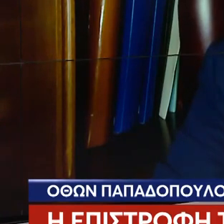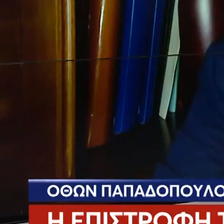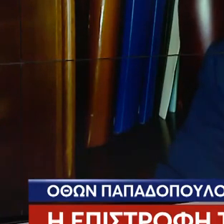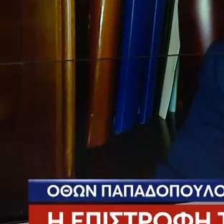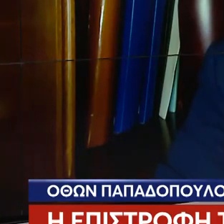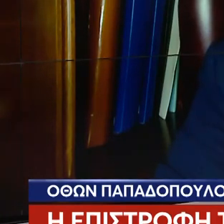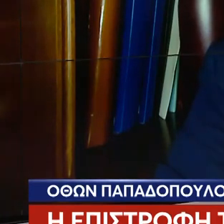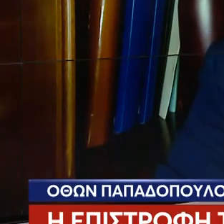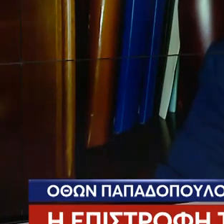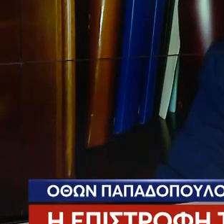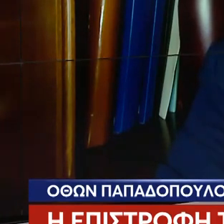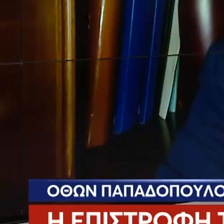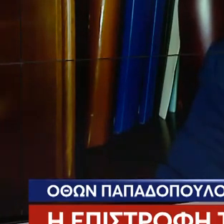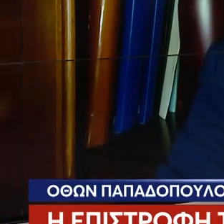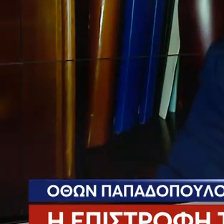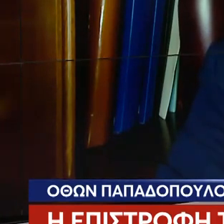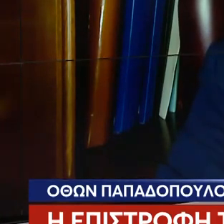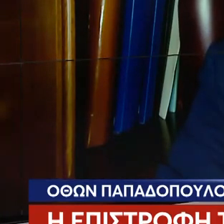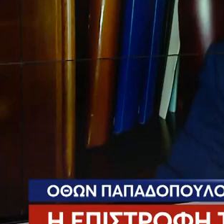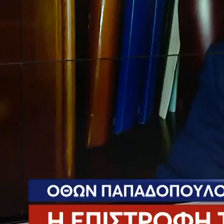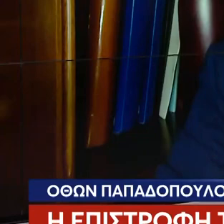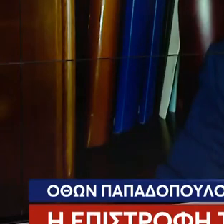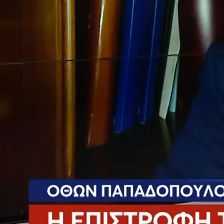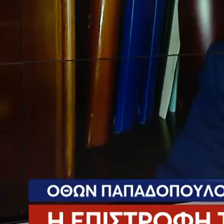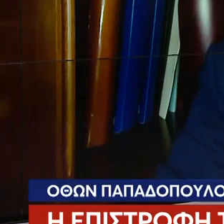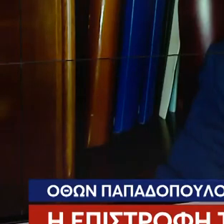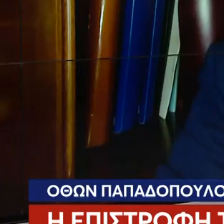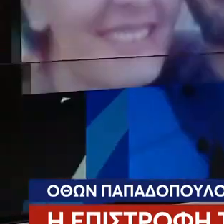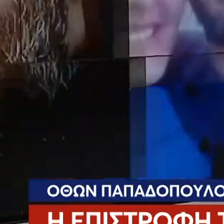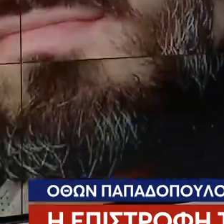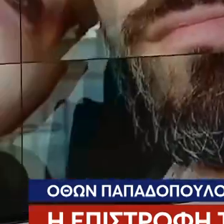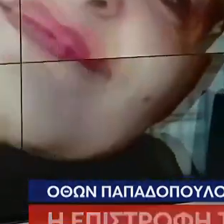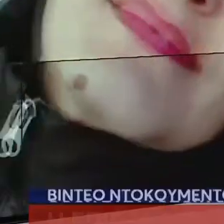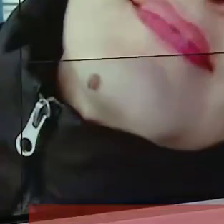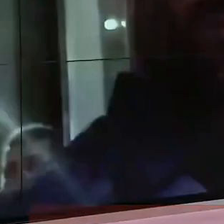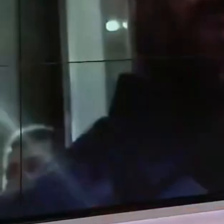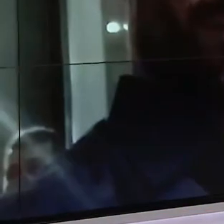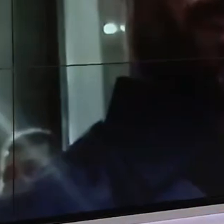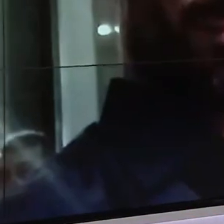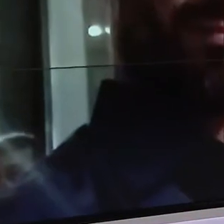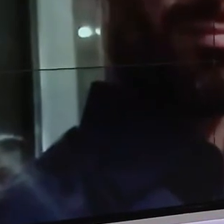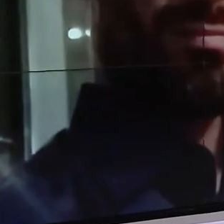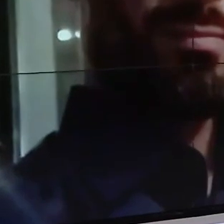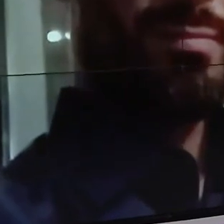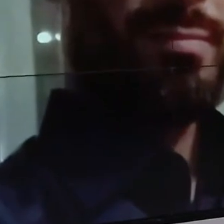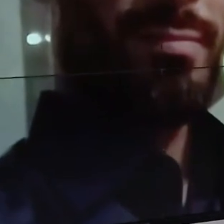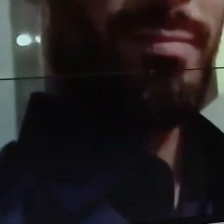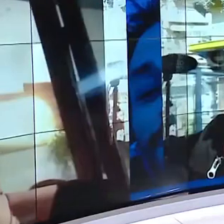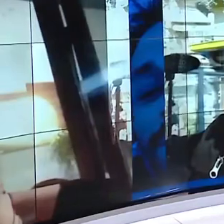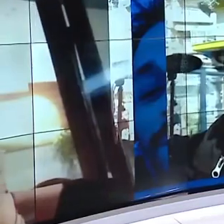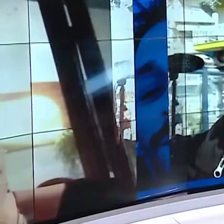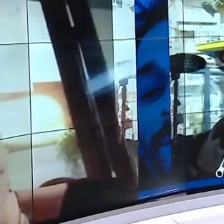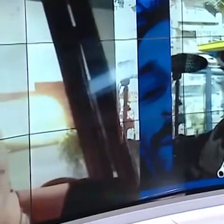της απολογίας που θα δώσει στον ανακριτή. Κύριε Παπαδόπουλε, σας ευχαριστώ πολύ. Θα έρθει η Ρία Κοχαντάρη. Τώρα περιμένουμε να δούμε ποια ιστορία